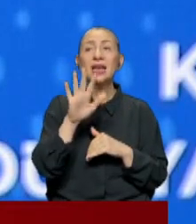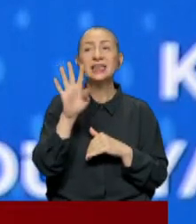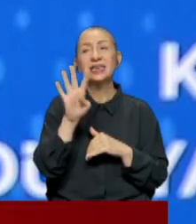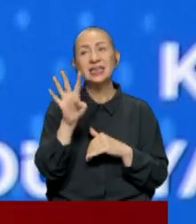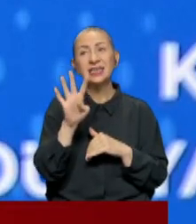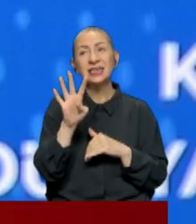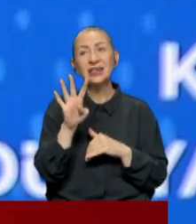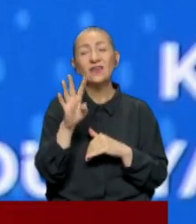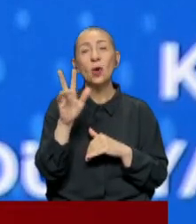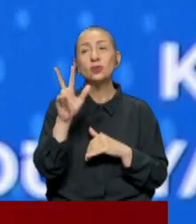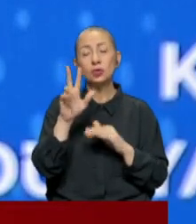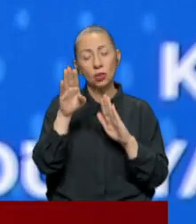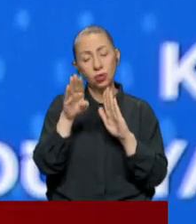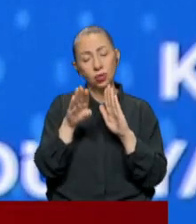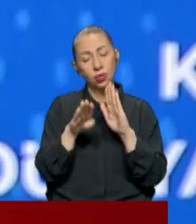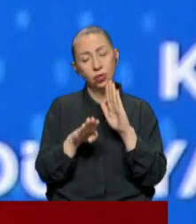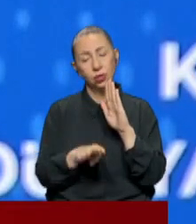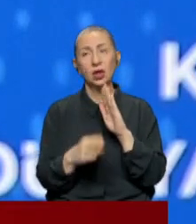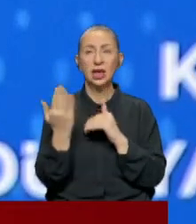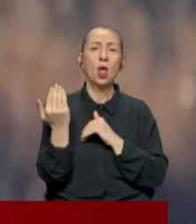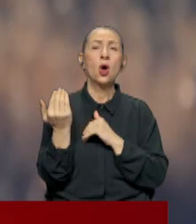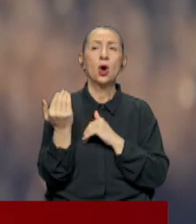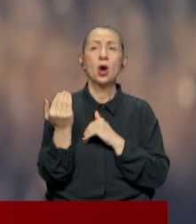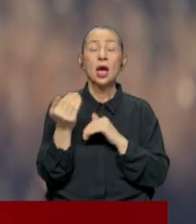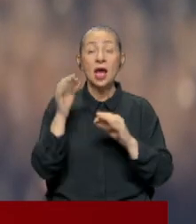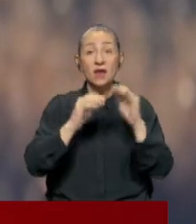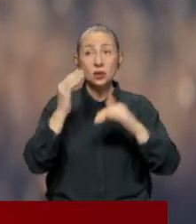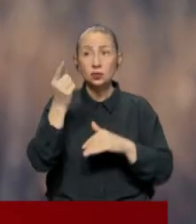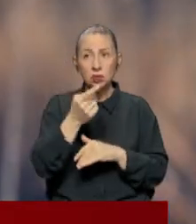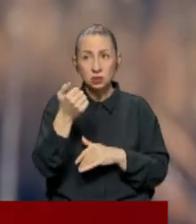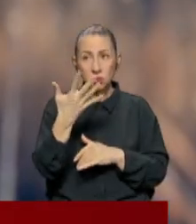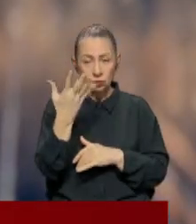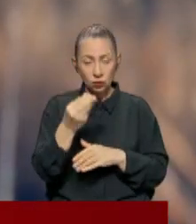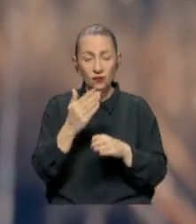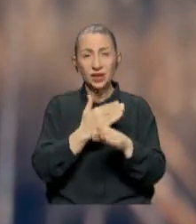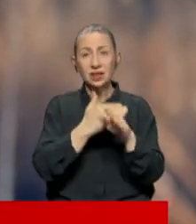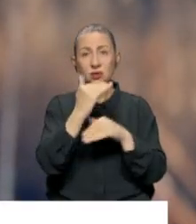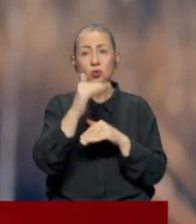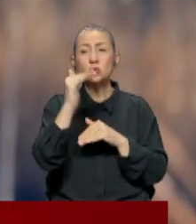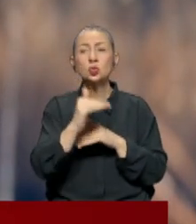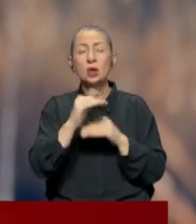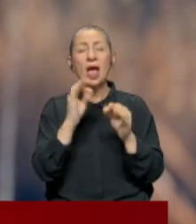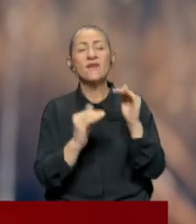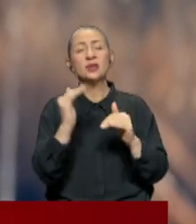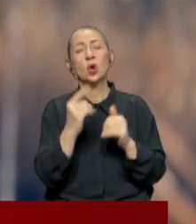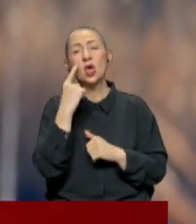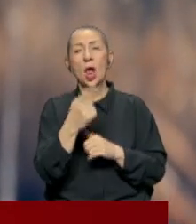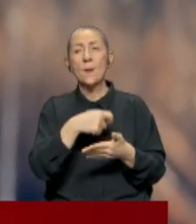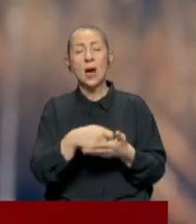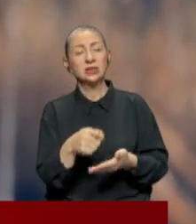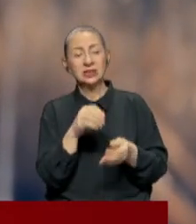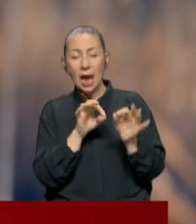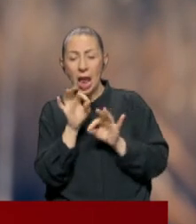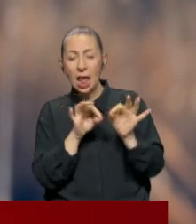40 ve 30'lara doğru gerileyecektir. Enflasyon %65 oldu. Vatandaşa düşük enflasyona göre maaş